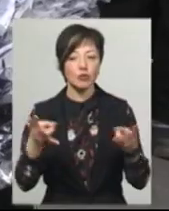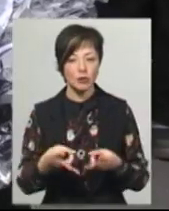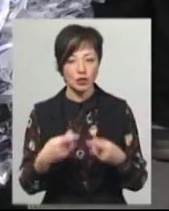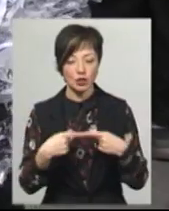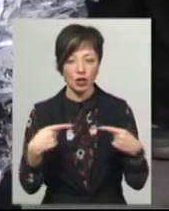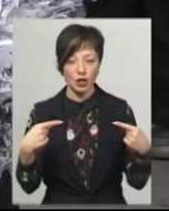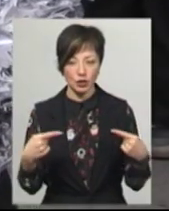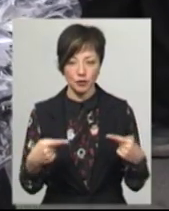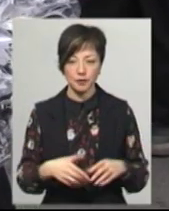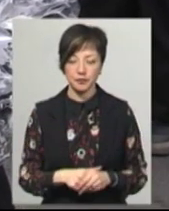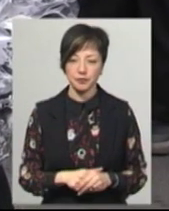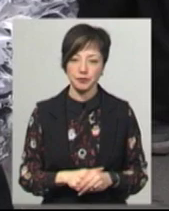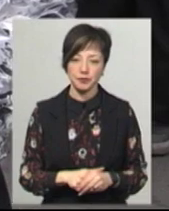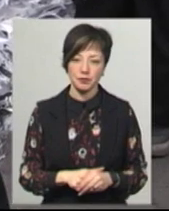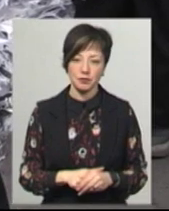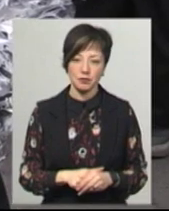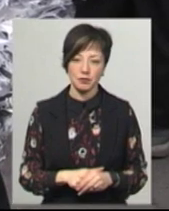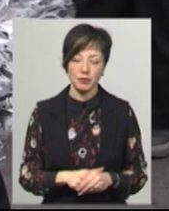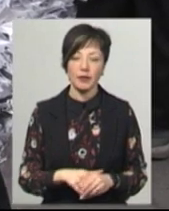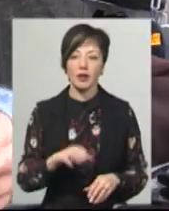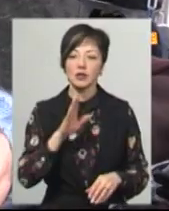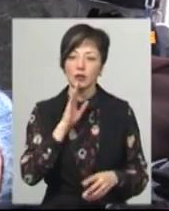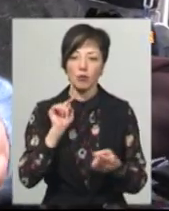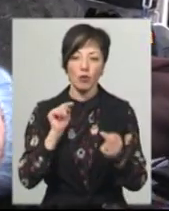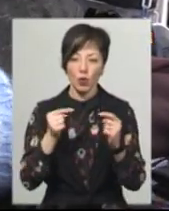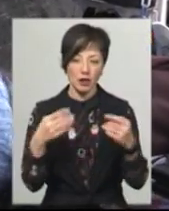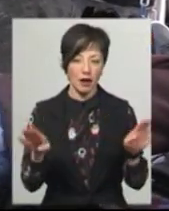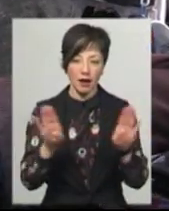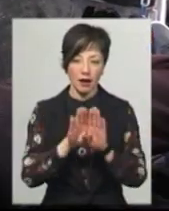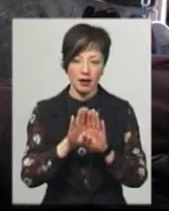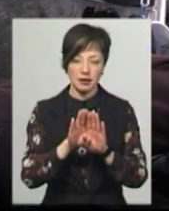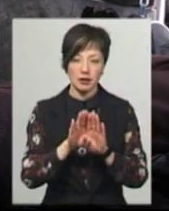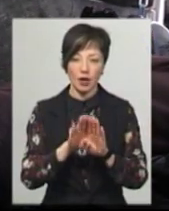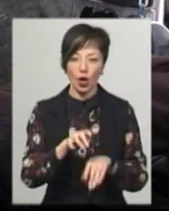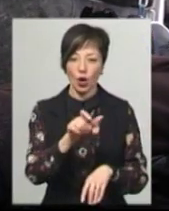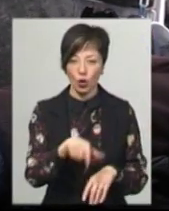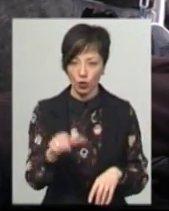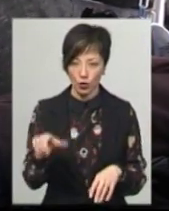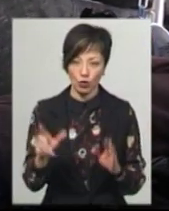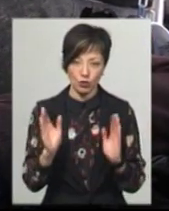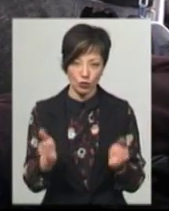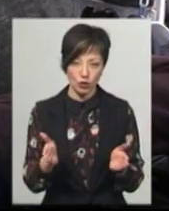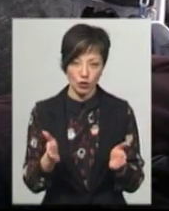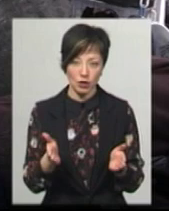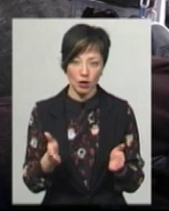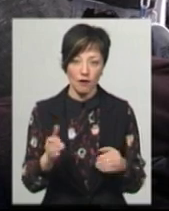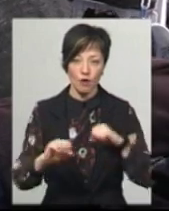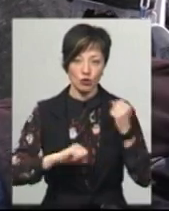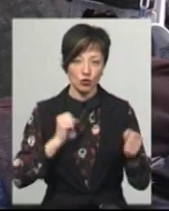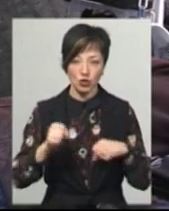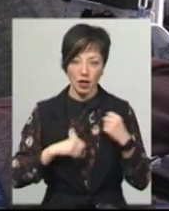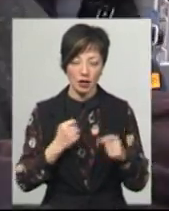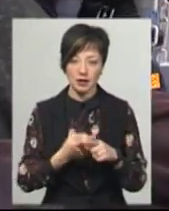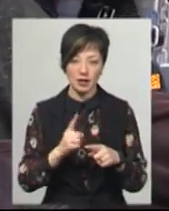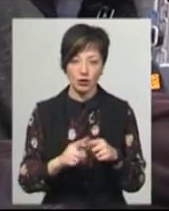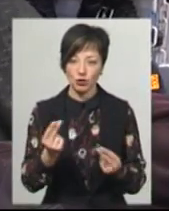Леоніда, яка підробляє продавчиною на речовому ринку. Вона проти карантину. Люди ж цього будуть знущатися, це ж не